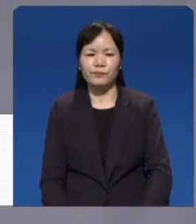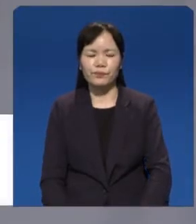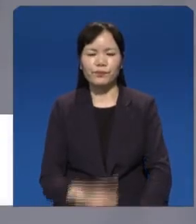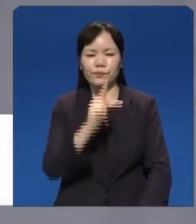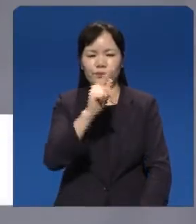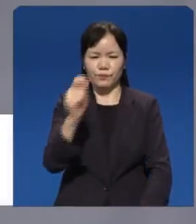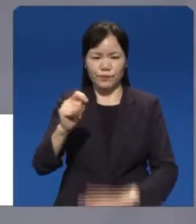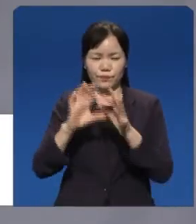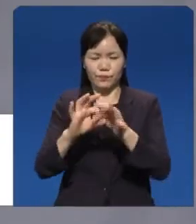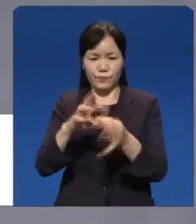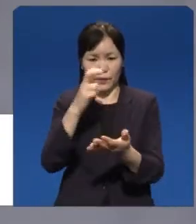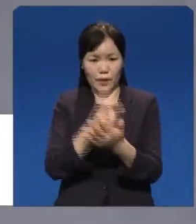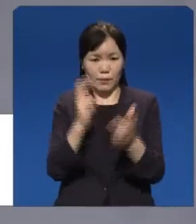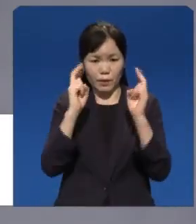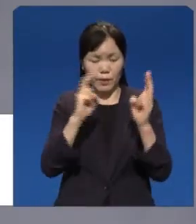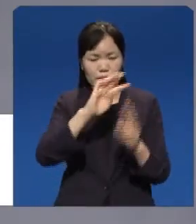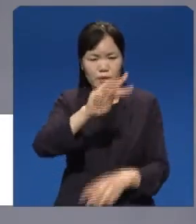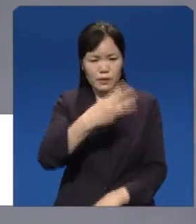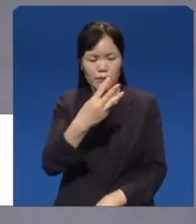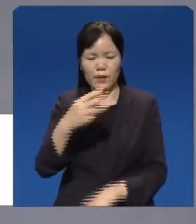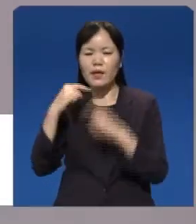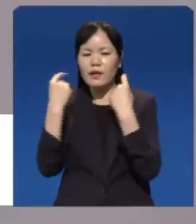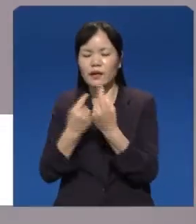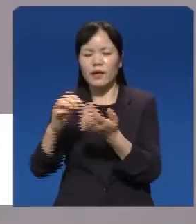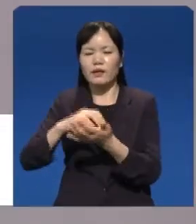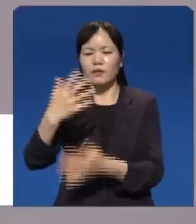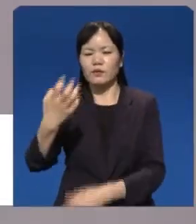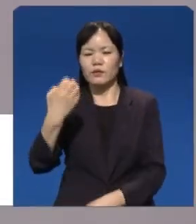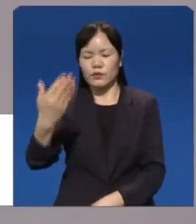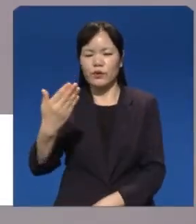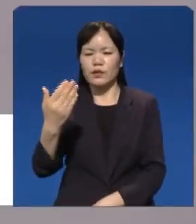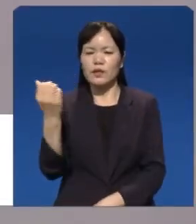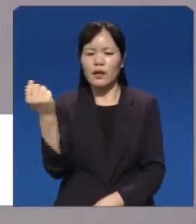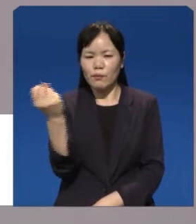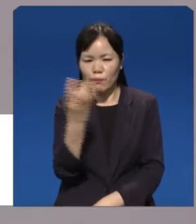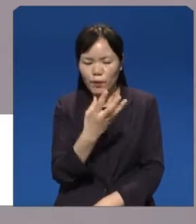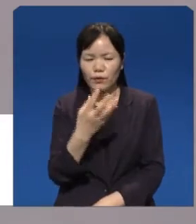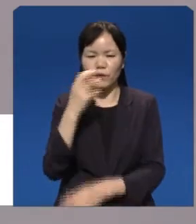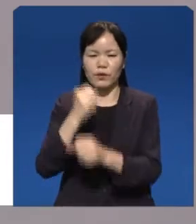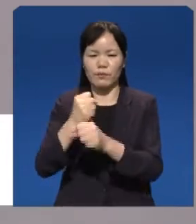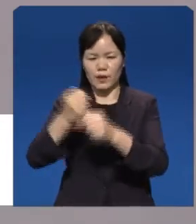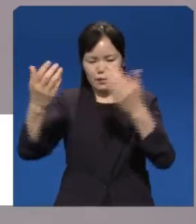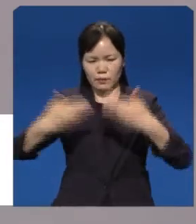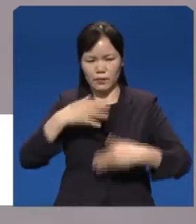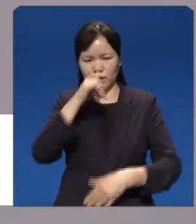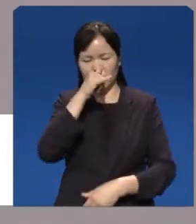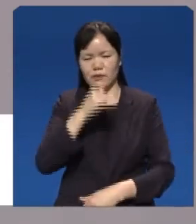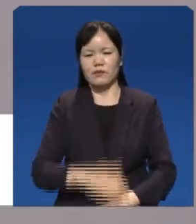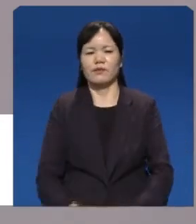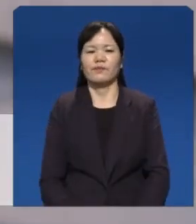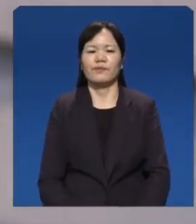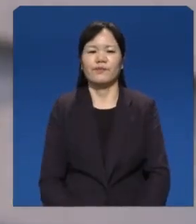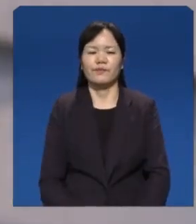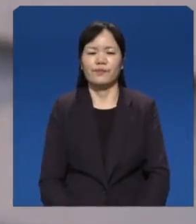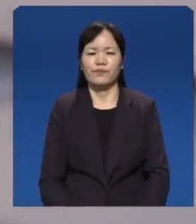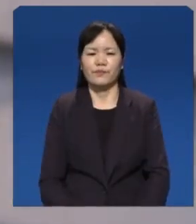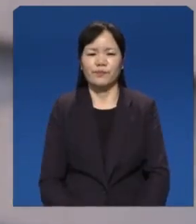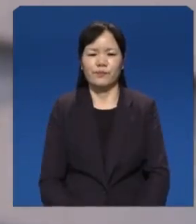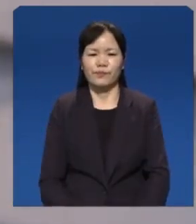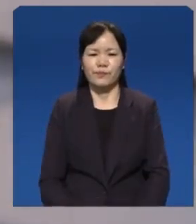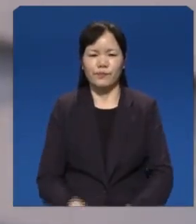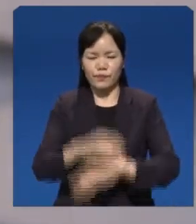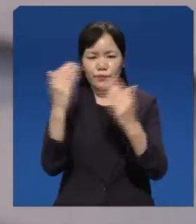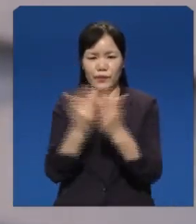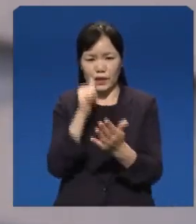를 통해 법인은 300개 개인은 99개 까지 회선 즉 전화번호를 개통할 수 있습니다 모두